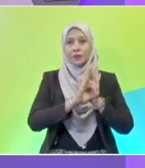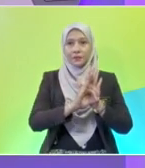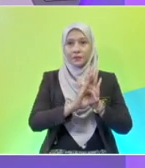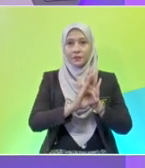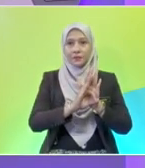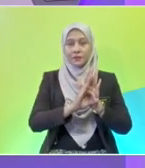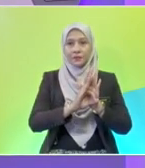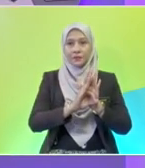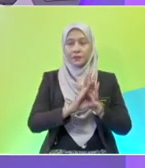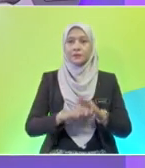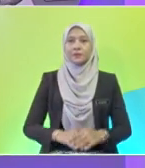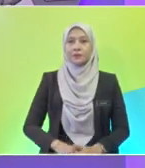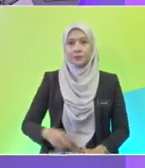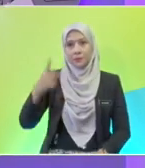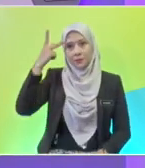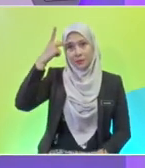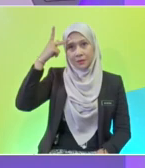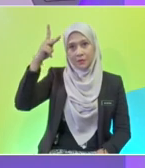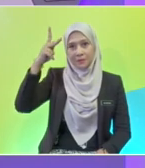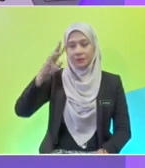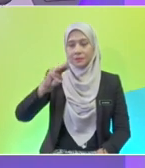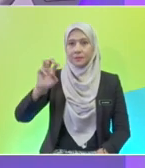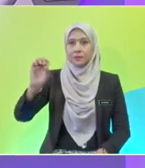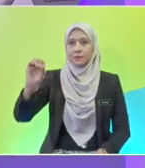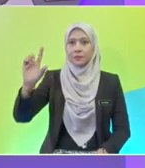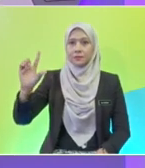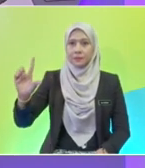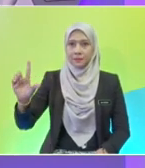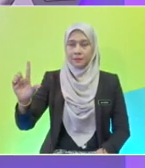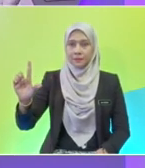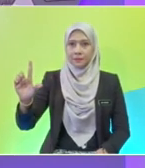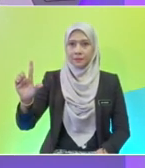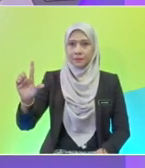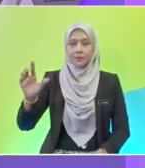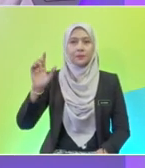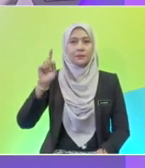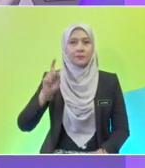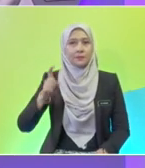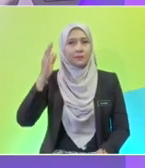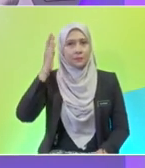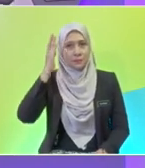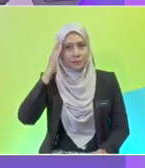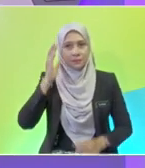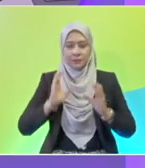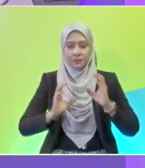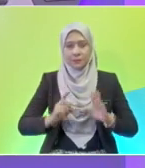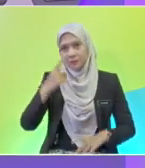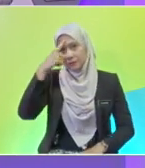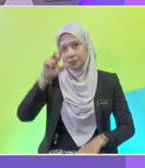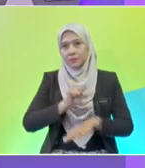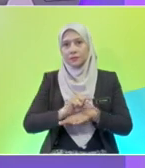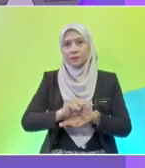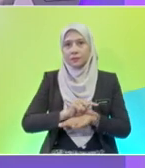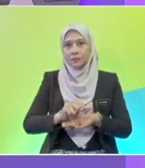teknik ya murid-murid misti tahu ataupun menggunakannya supaya murid-murid lebih senang lebih senang kita buat secara